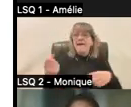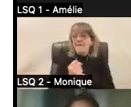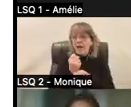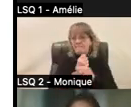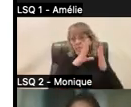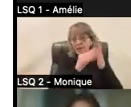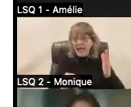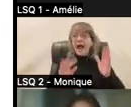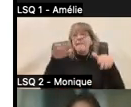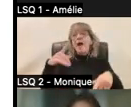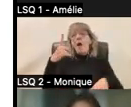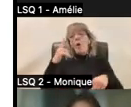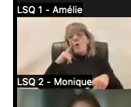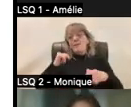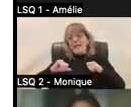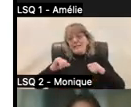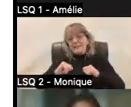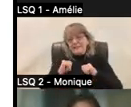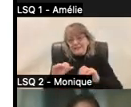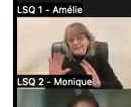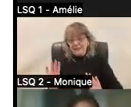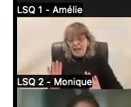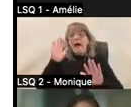pilote et évaluation.